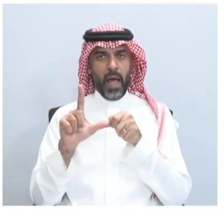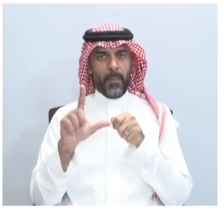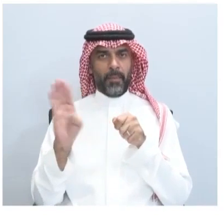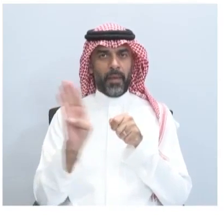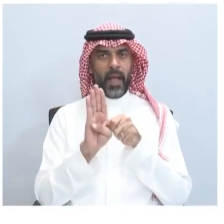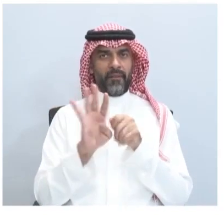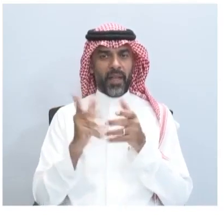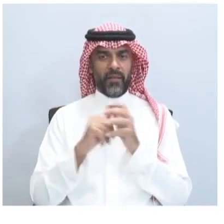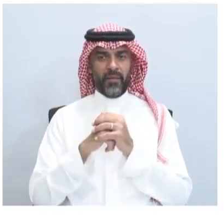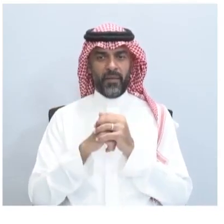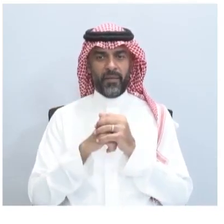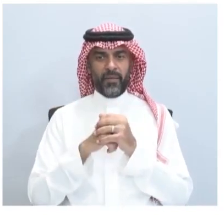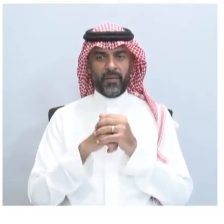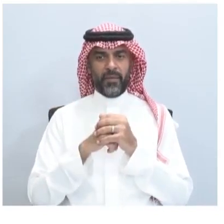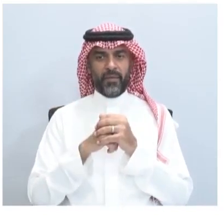امثله